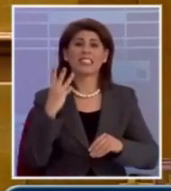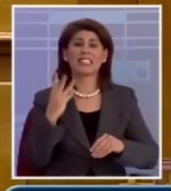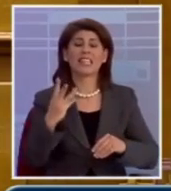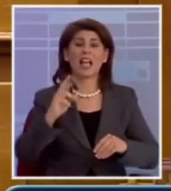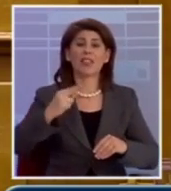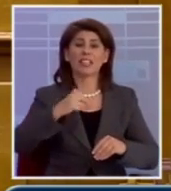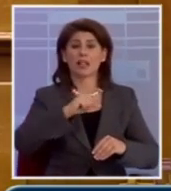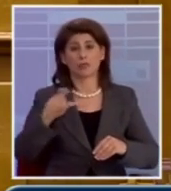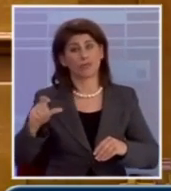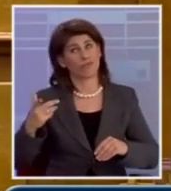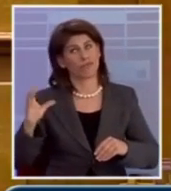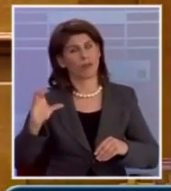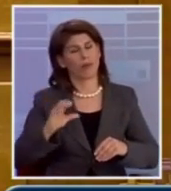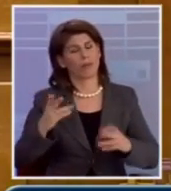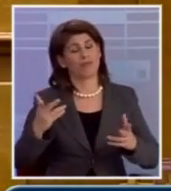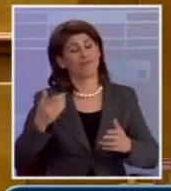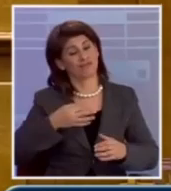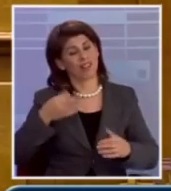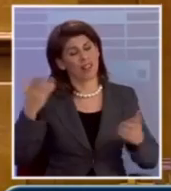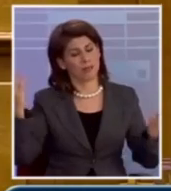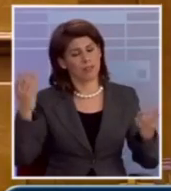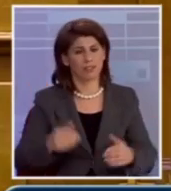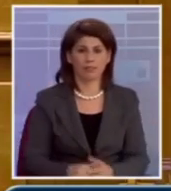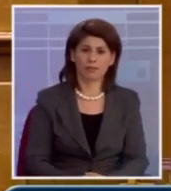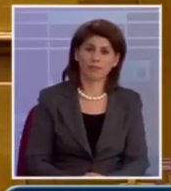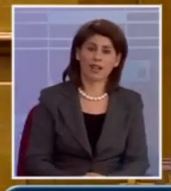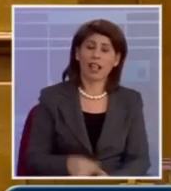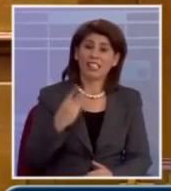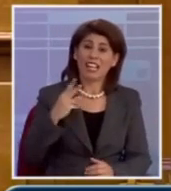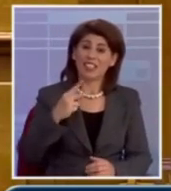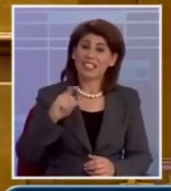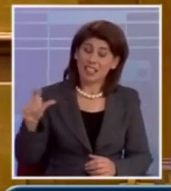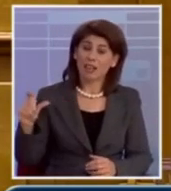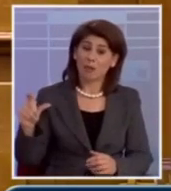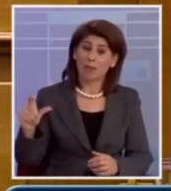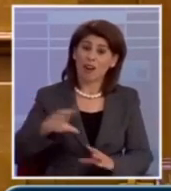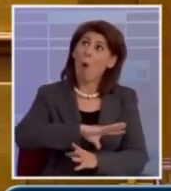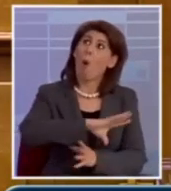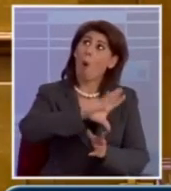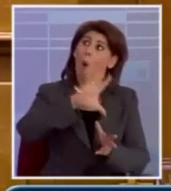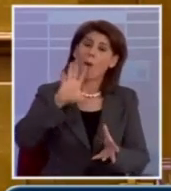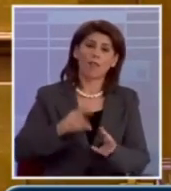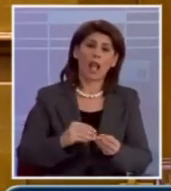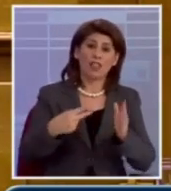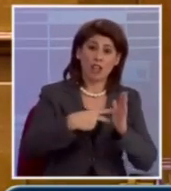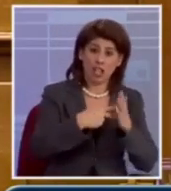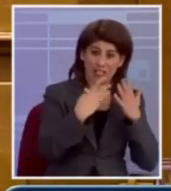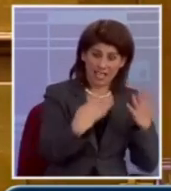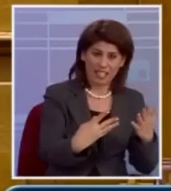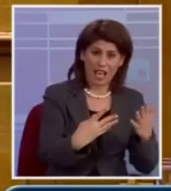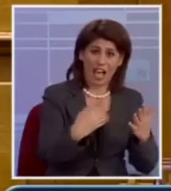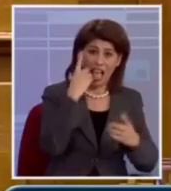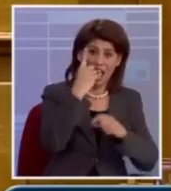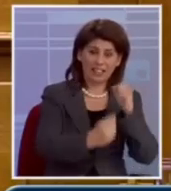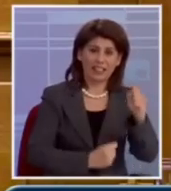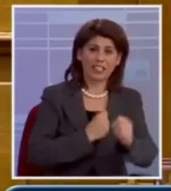3 δις, πολύ μεγάλο ποσό, καταπληκτικό ποσό. Για να έχετε μέτρο σύγκρισης, το 2009 οι